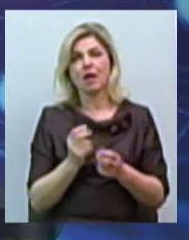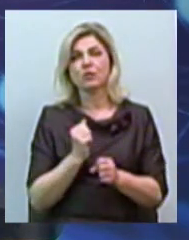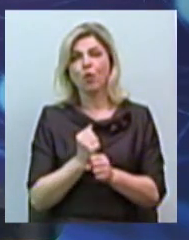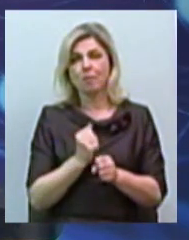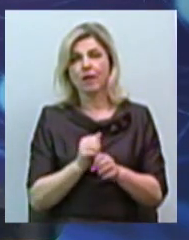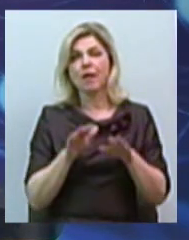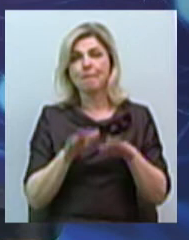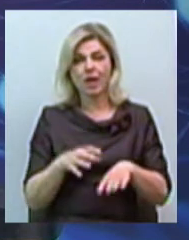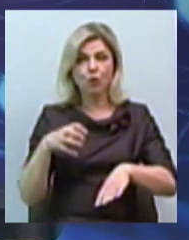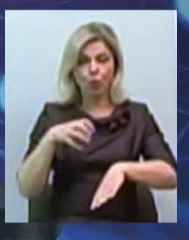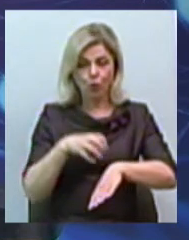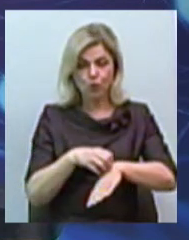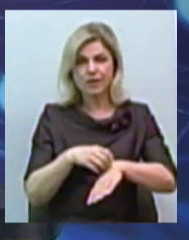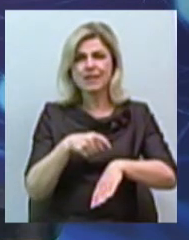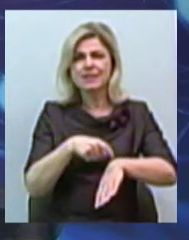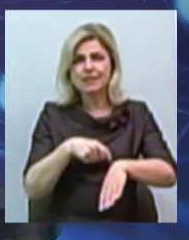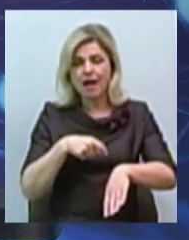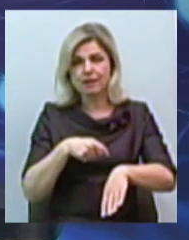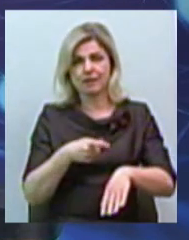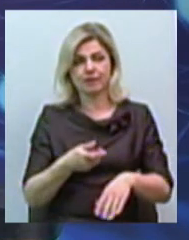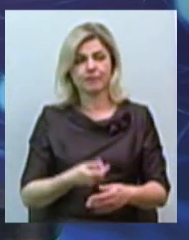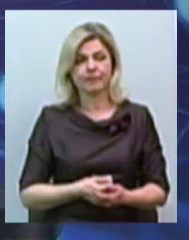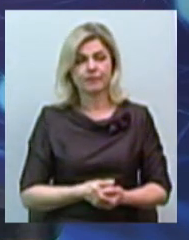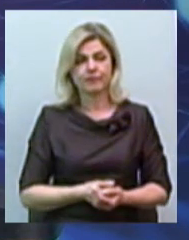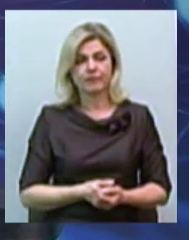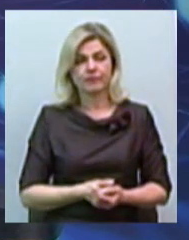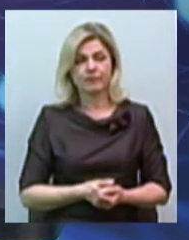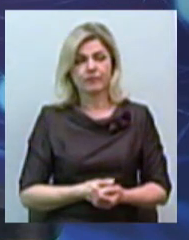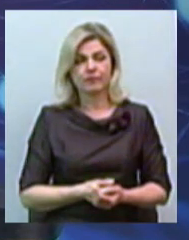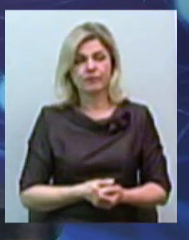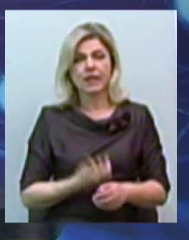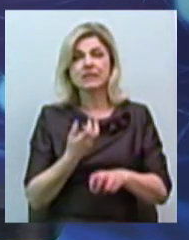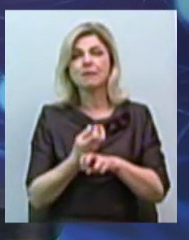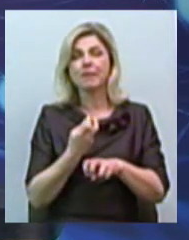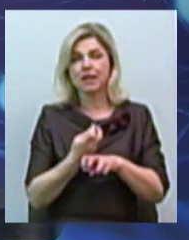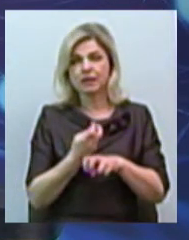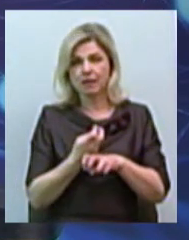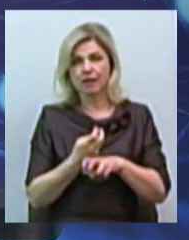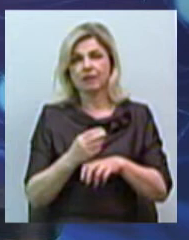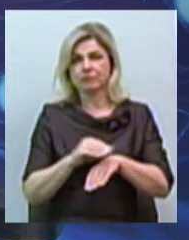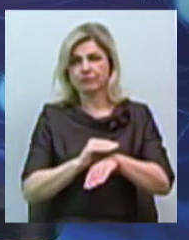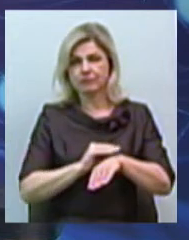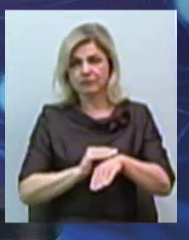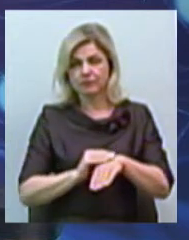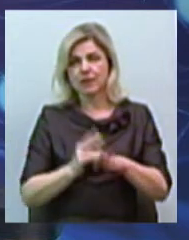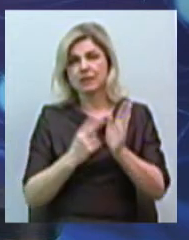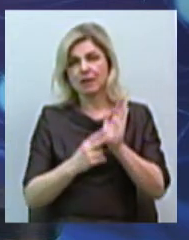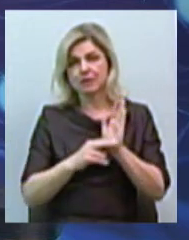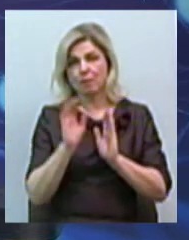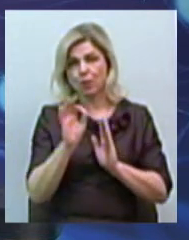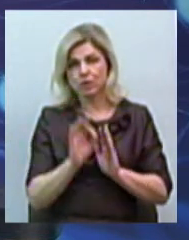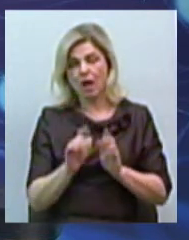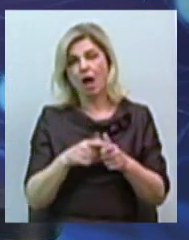місце укусу, садини з етиловим спиртом 70% або